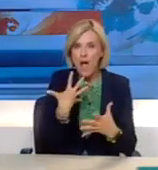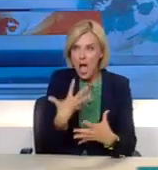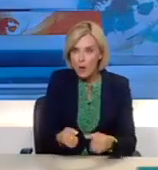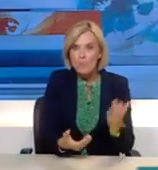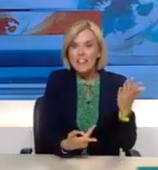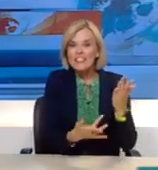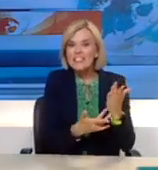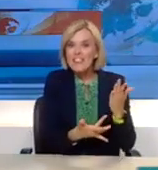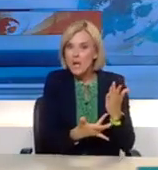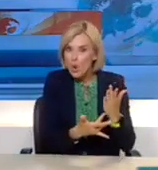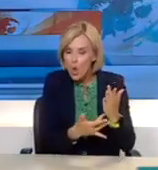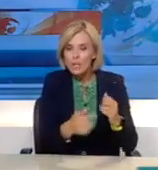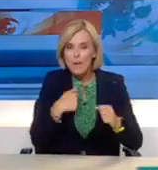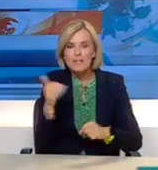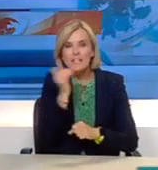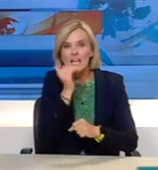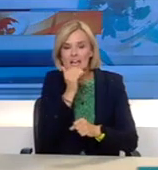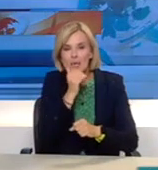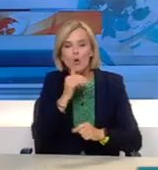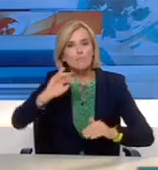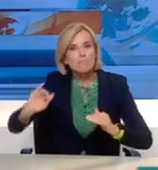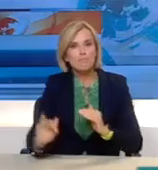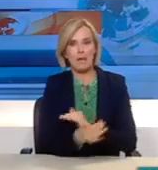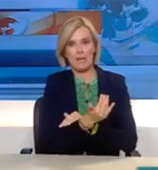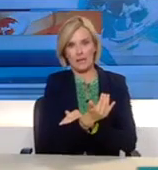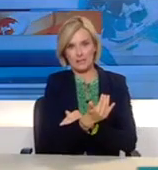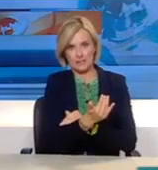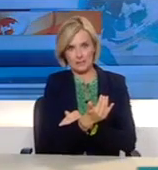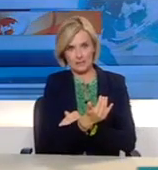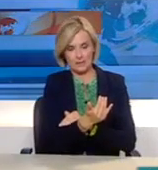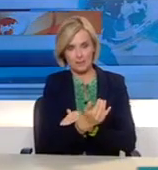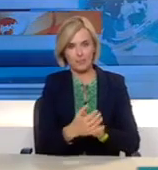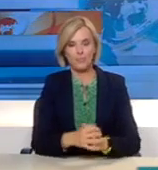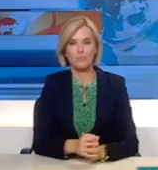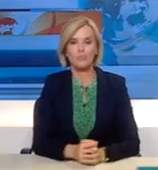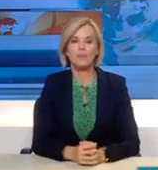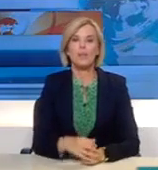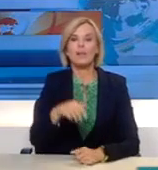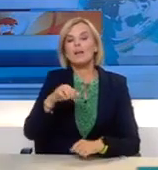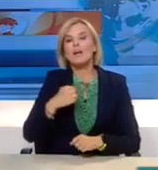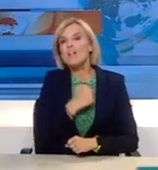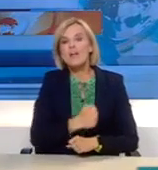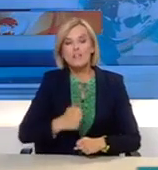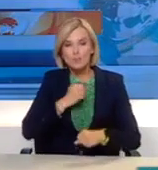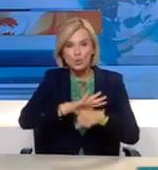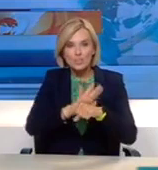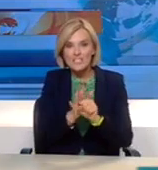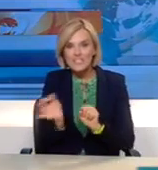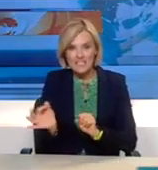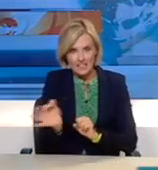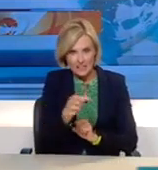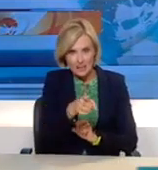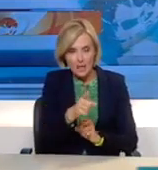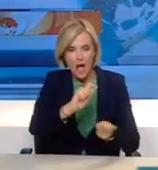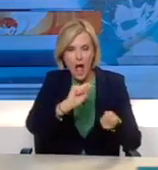COVID, οι εξελίξεις γίνονται γρήγορα ξεπερασμένες. Λόγω συνεχών μεταλλάξεων σε συγκεκριμένα σημεία του γονιδιώματος,